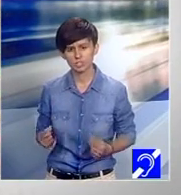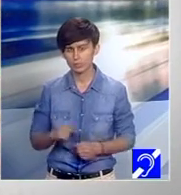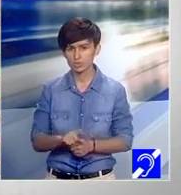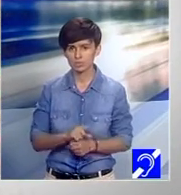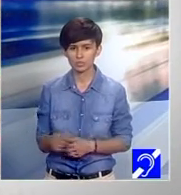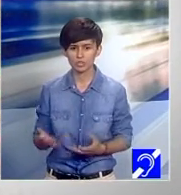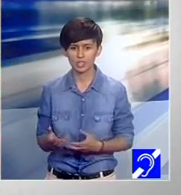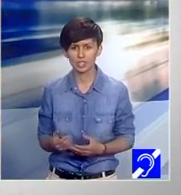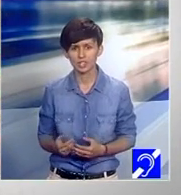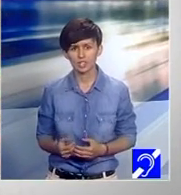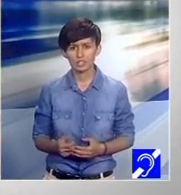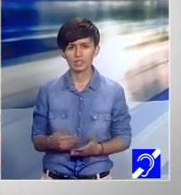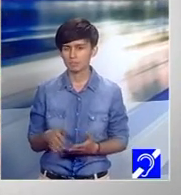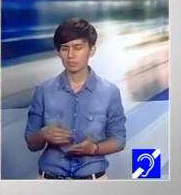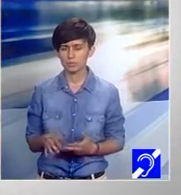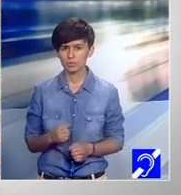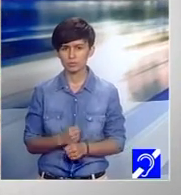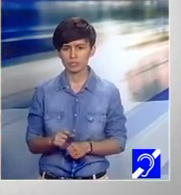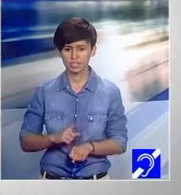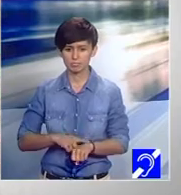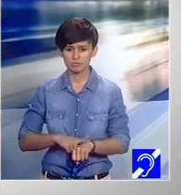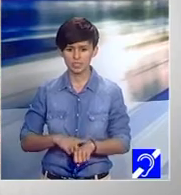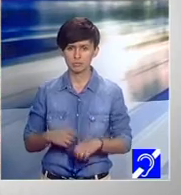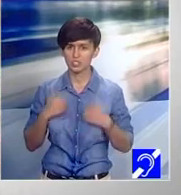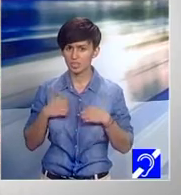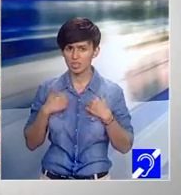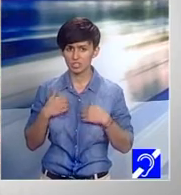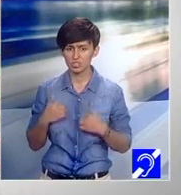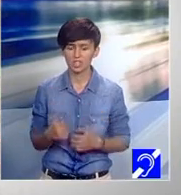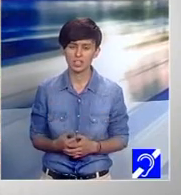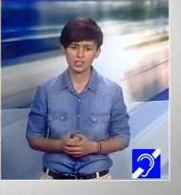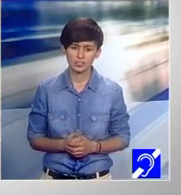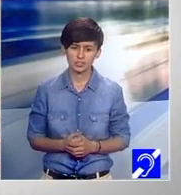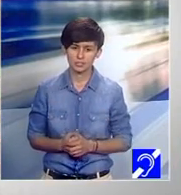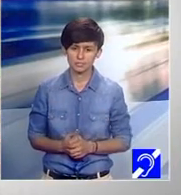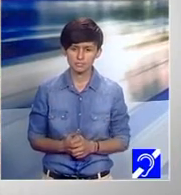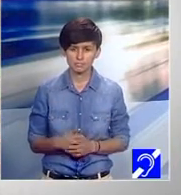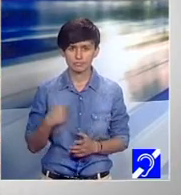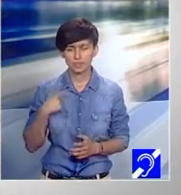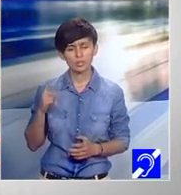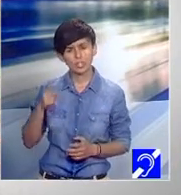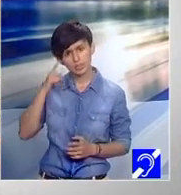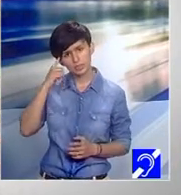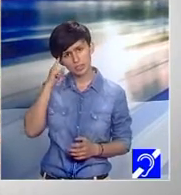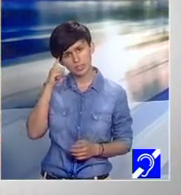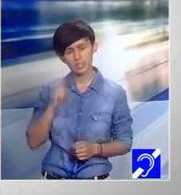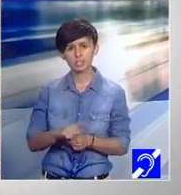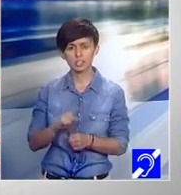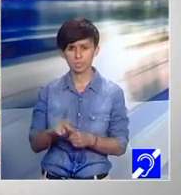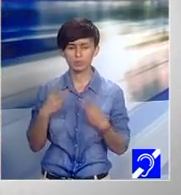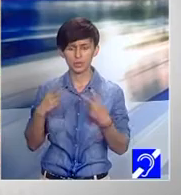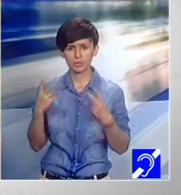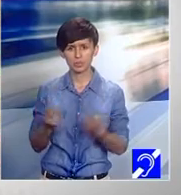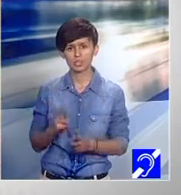de energie și o groază de timp. În loc să mă concentrez spre lucruri mai importante, cum să îmbunătățesc, cum